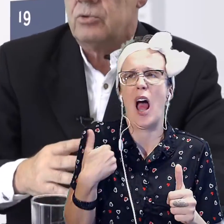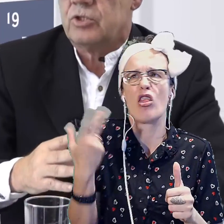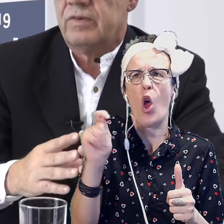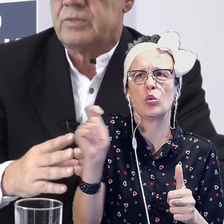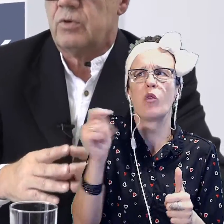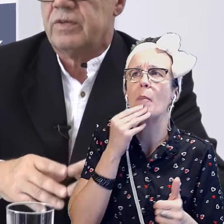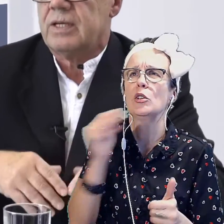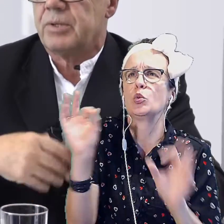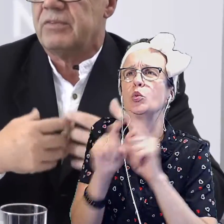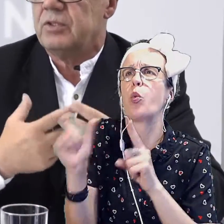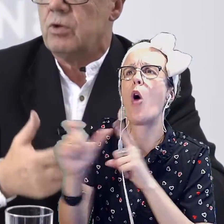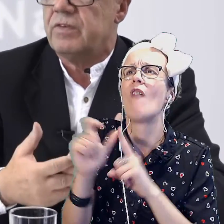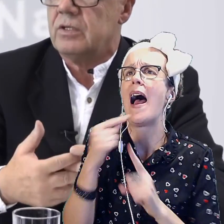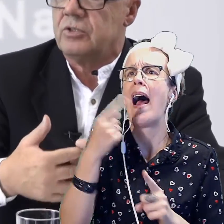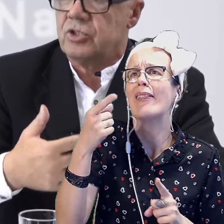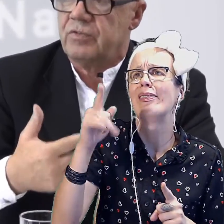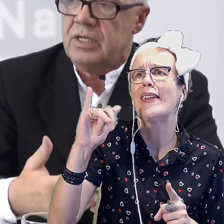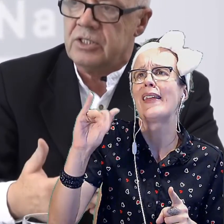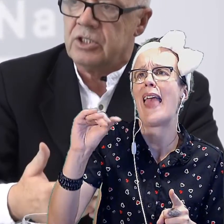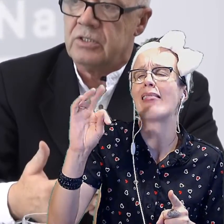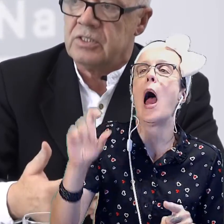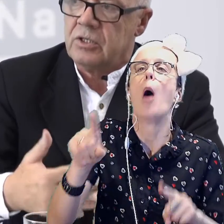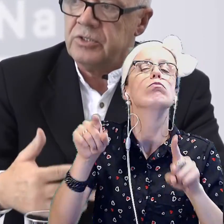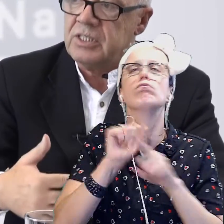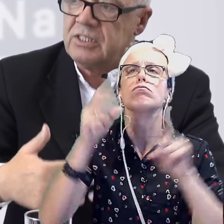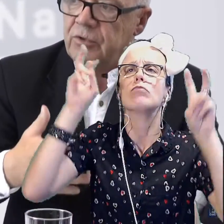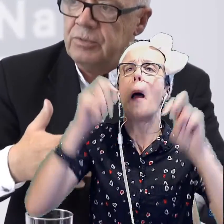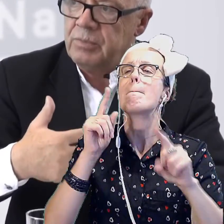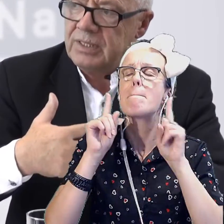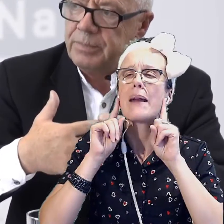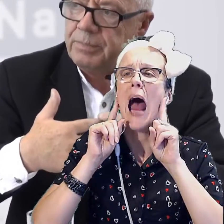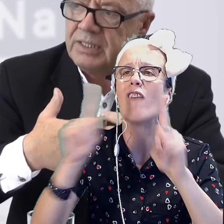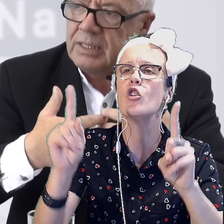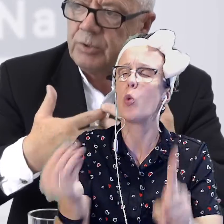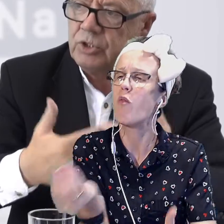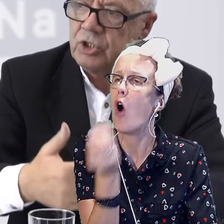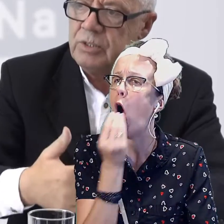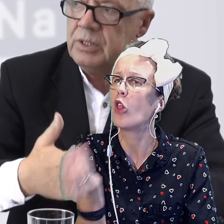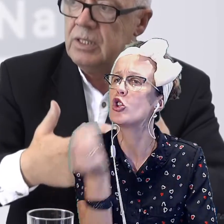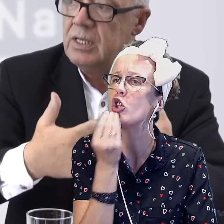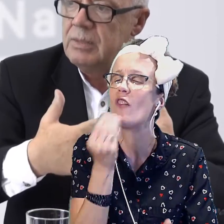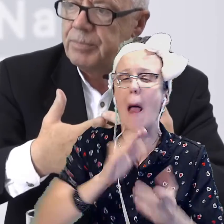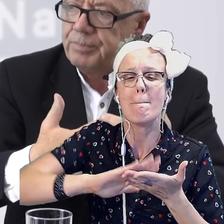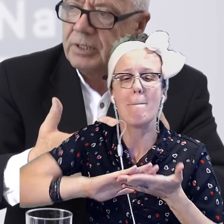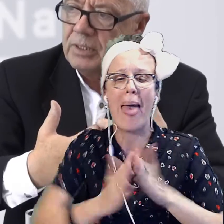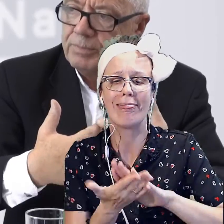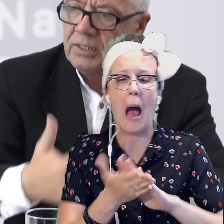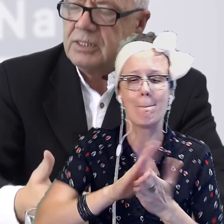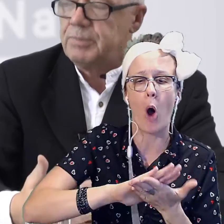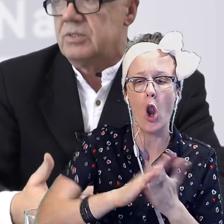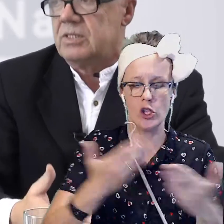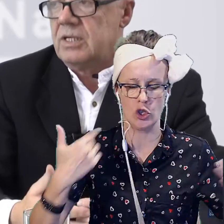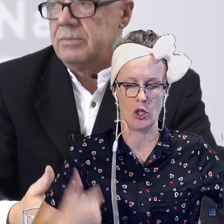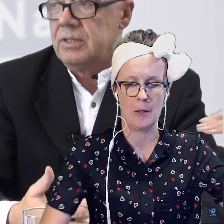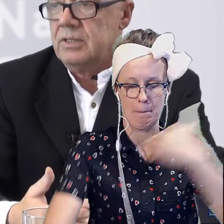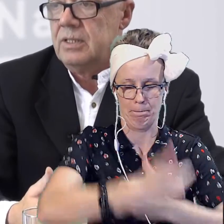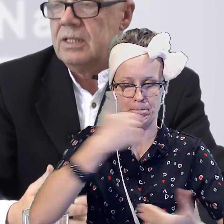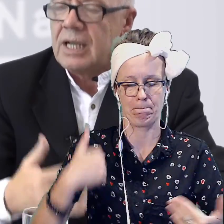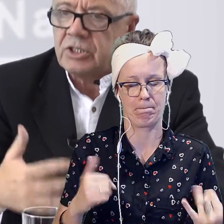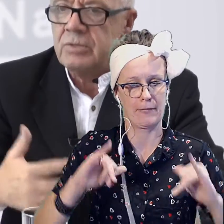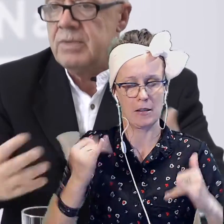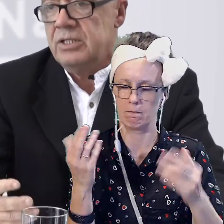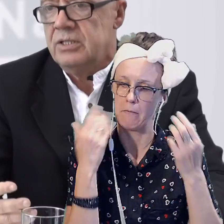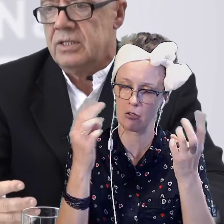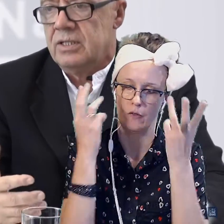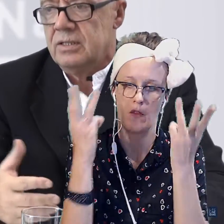ja używam słowa prawidłowe odżywianie się zgodnie z twoimi metabolicznym i by predyspozycja mi